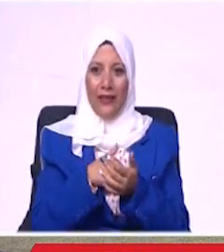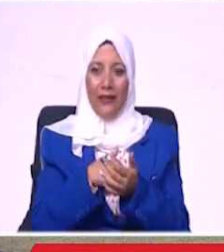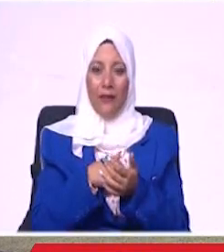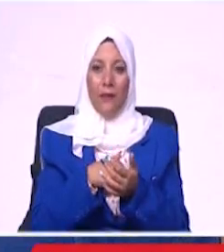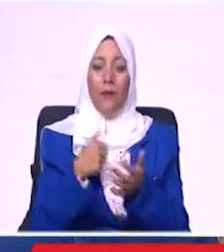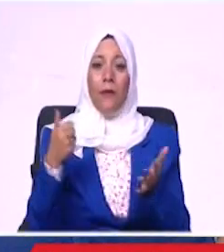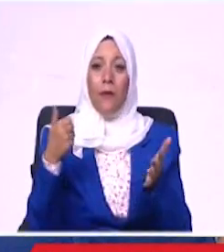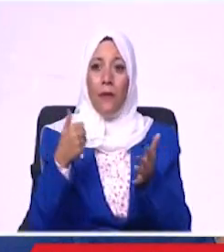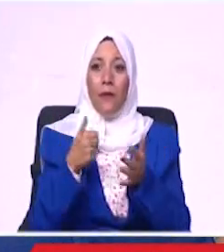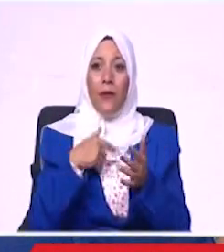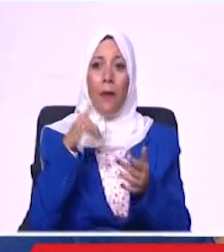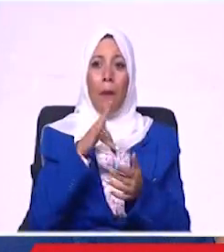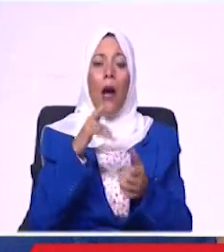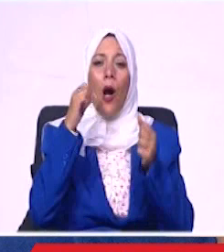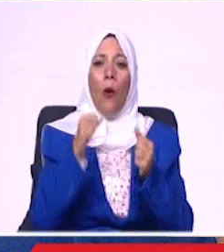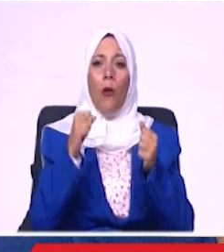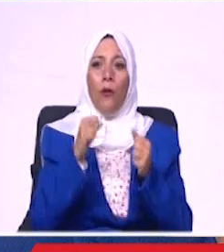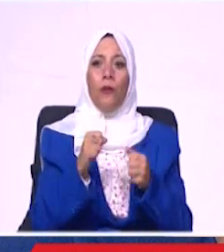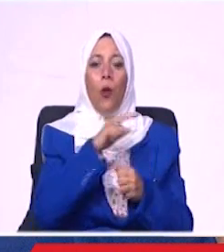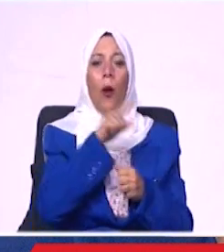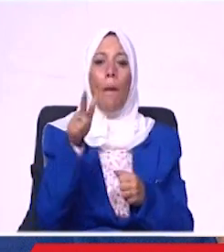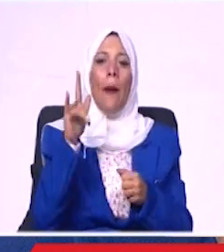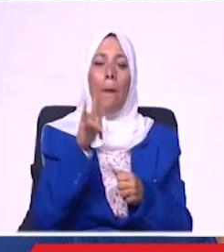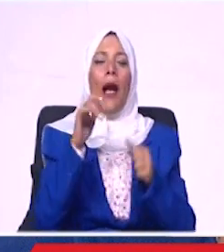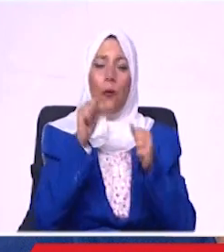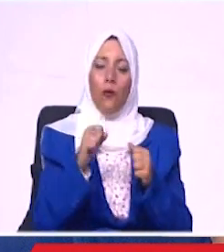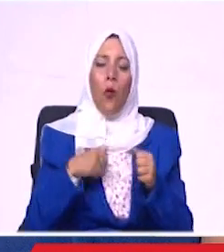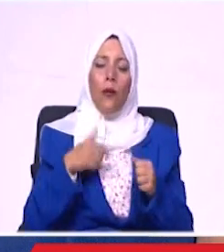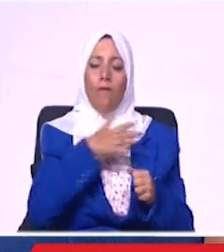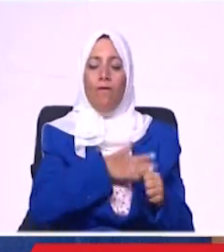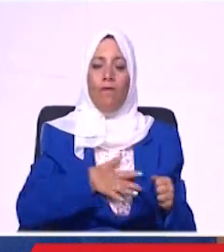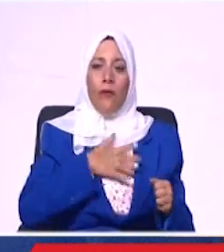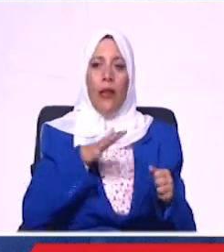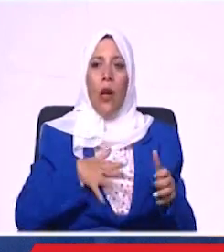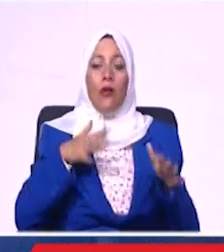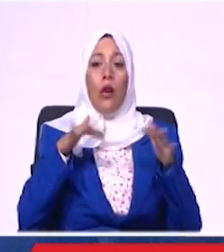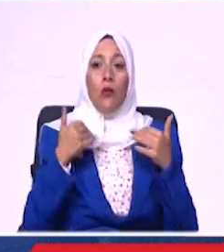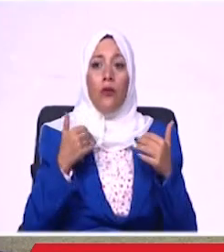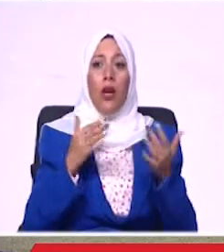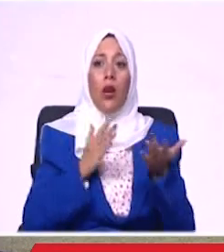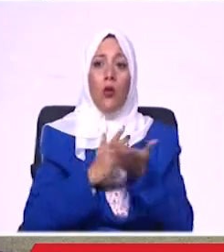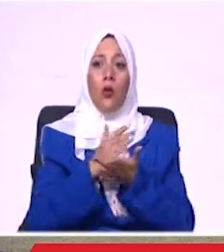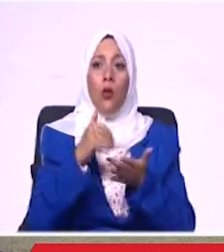بس بابا كان بيحبها قوي قوي يعني، وهو كان حاسس ان هو هيموت، فكان يا حرام.